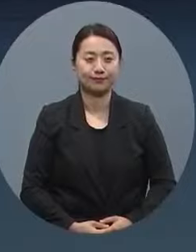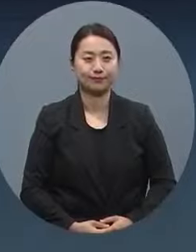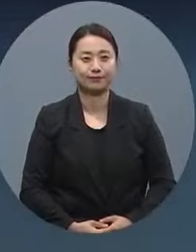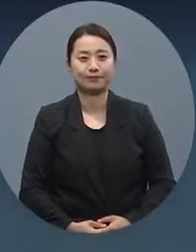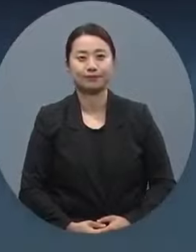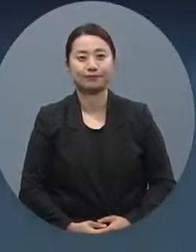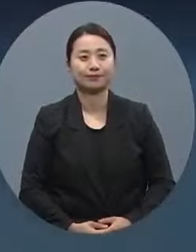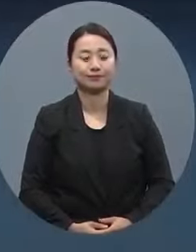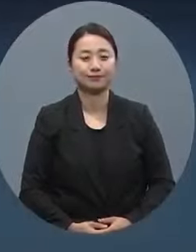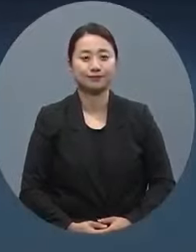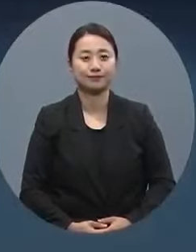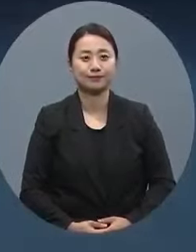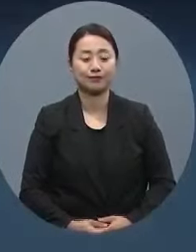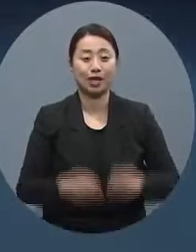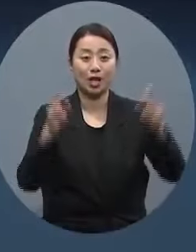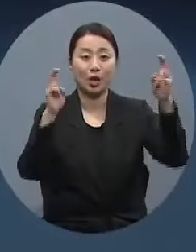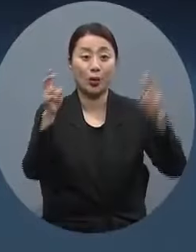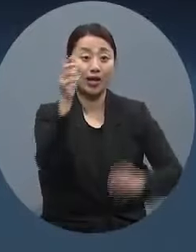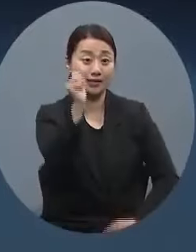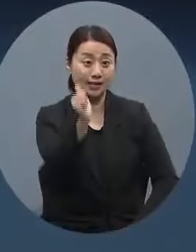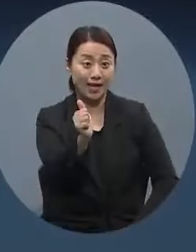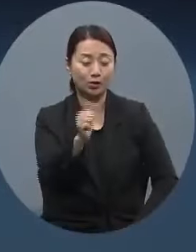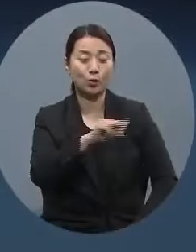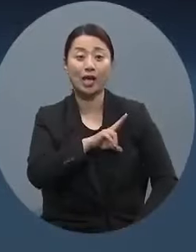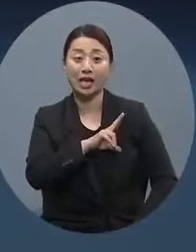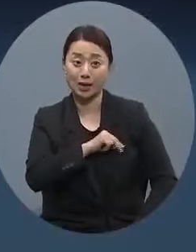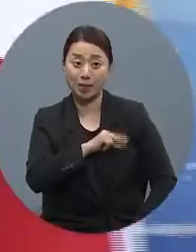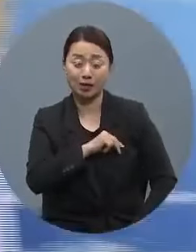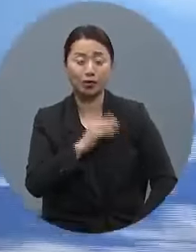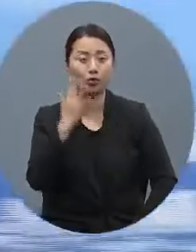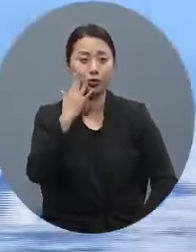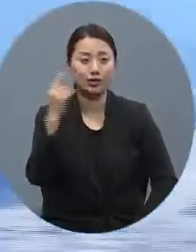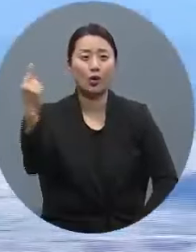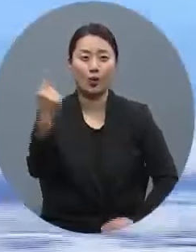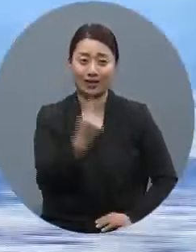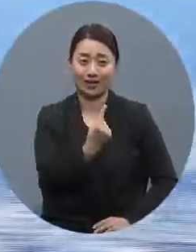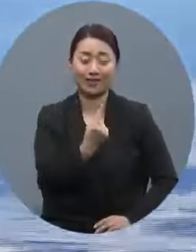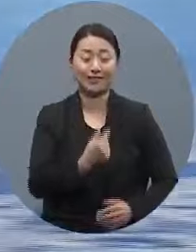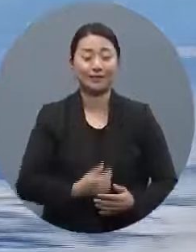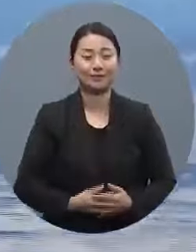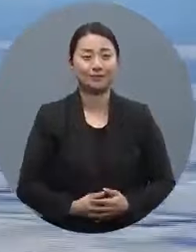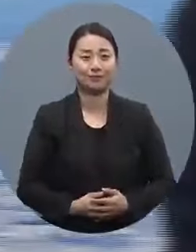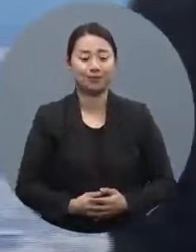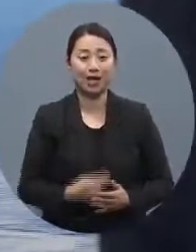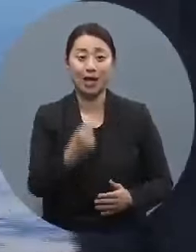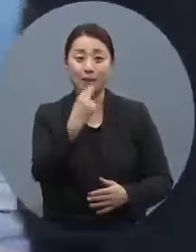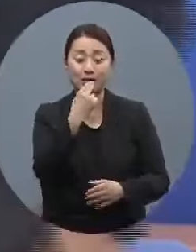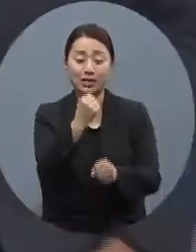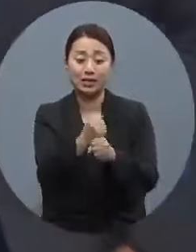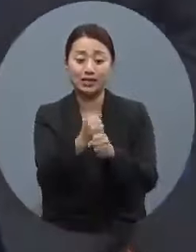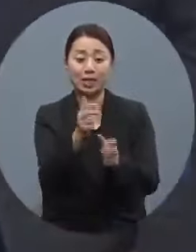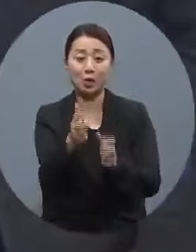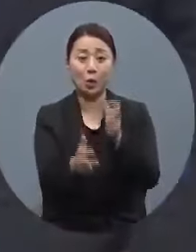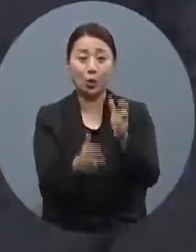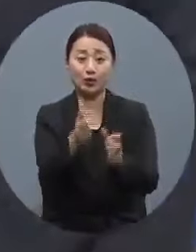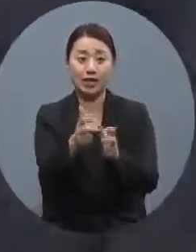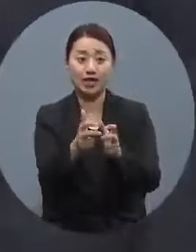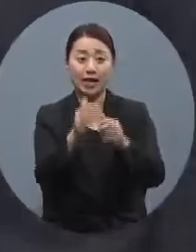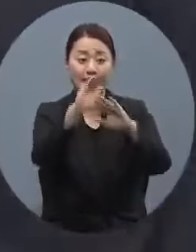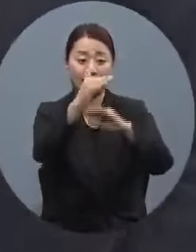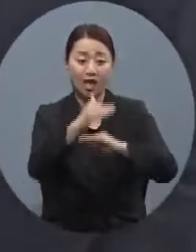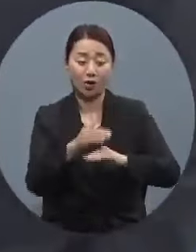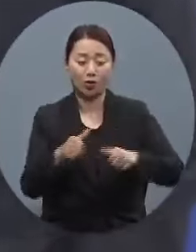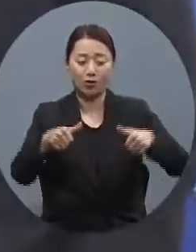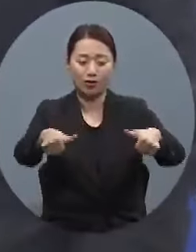기자입니다 대표 이사를 비롯한 삼성 SDI 핵심 임원들이 울산을 찾았습니다 배터리 생산공장 투자를 자로 한